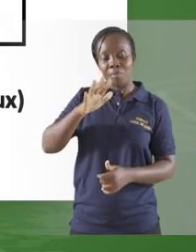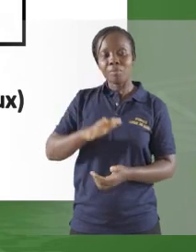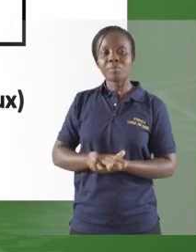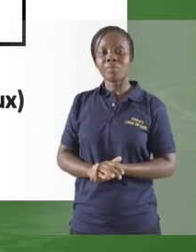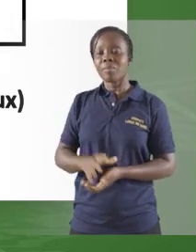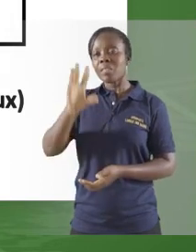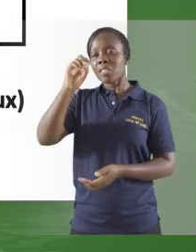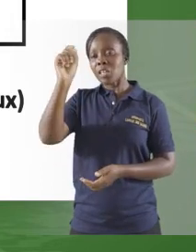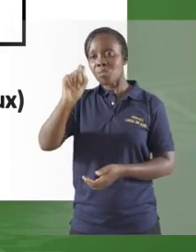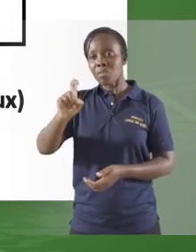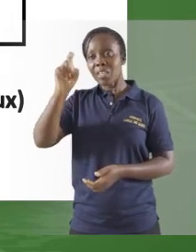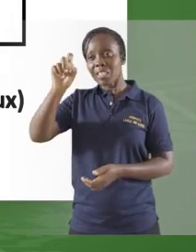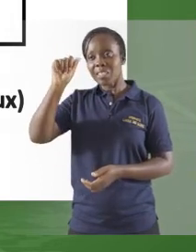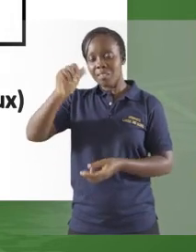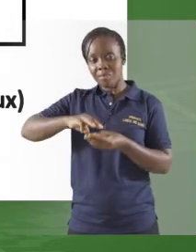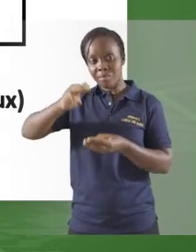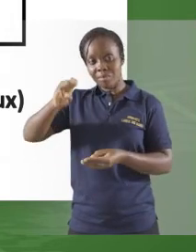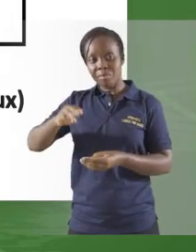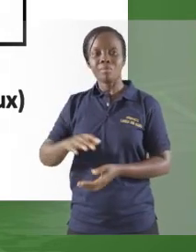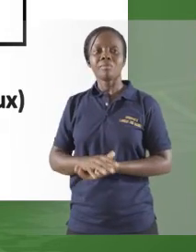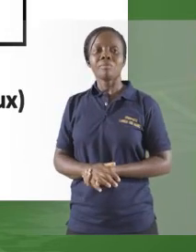grand A et 50% X petit a.